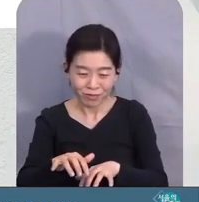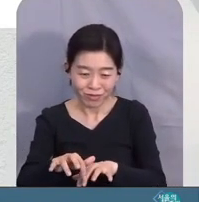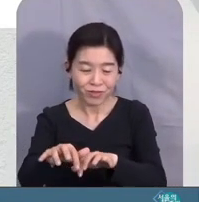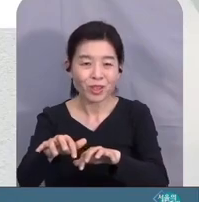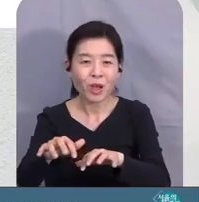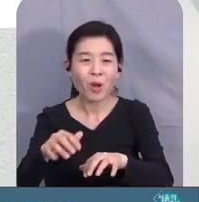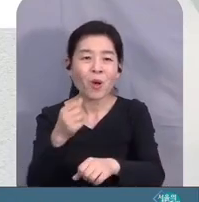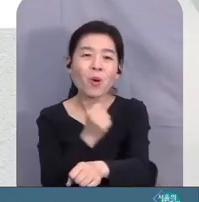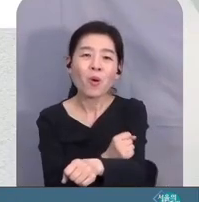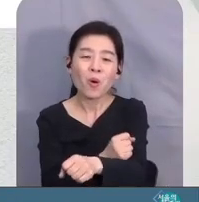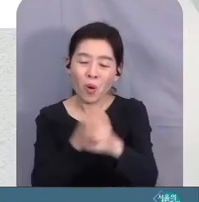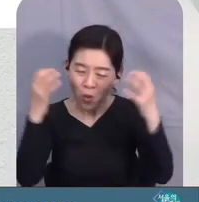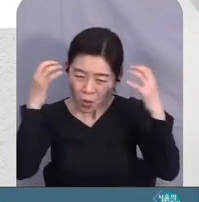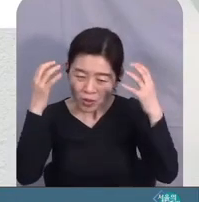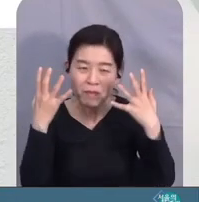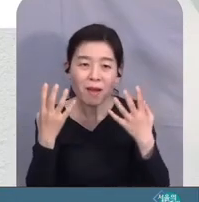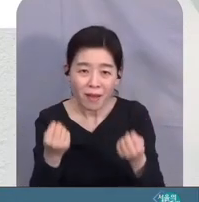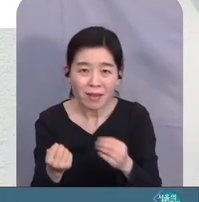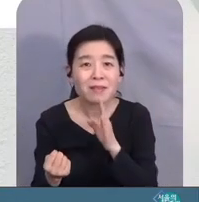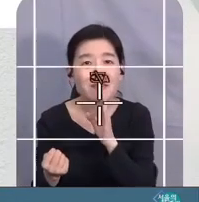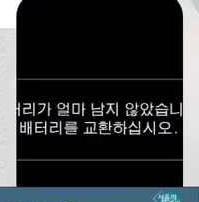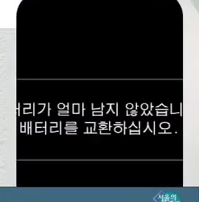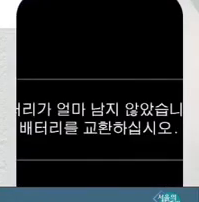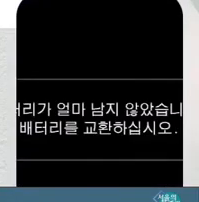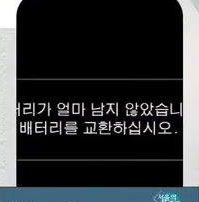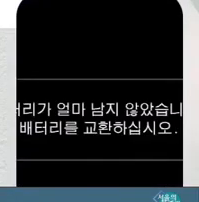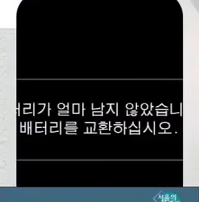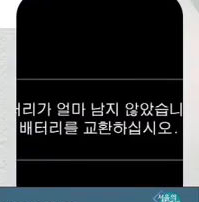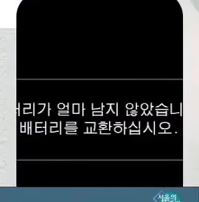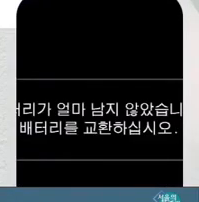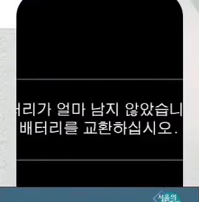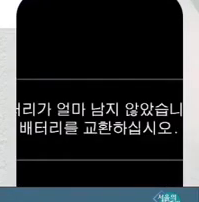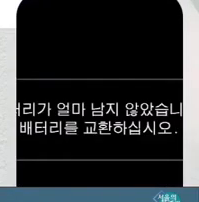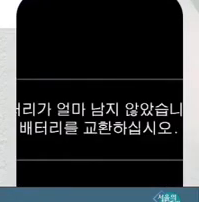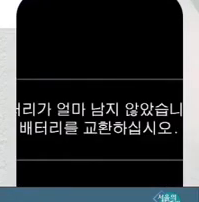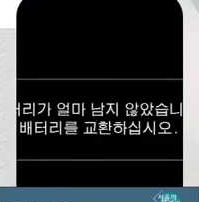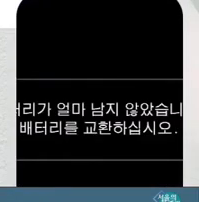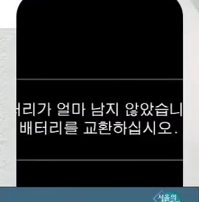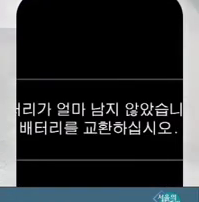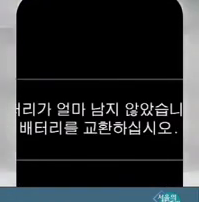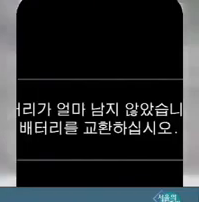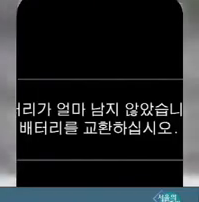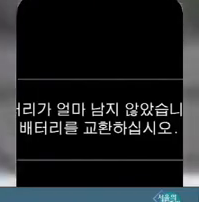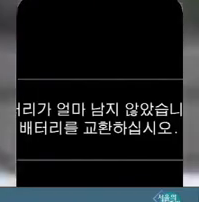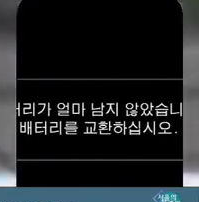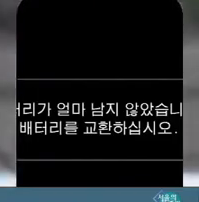조금 더 이렇게 연필을 돌려가지고 바이든한테 레터를 보냅시다!